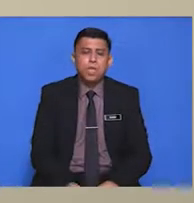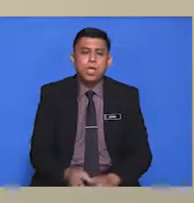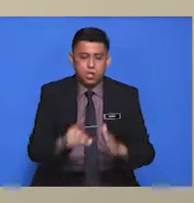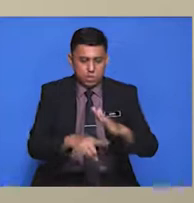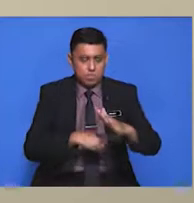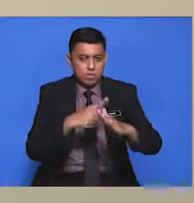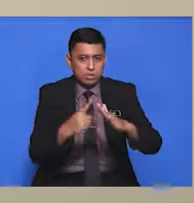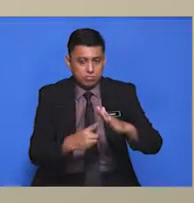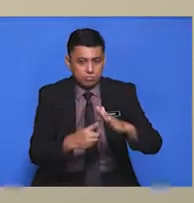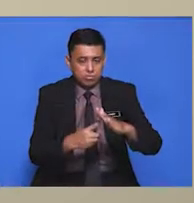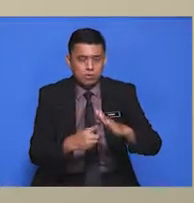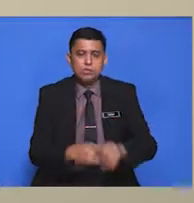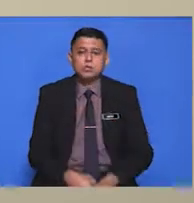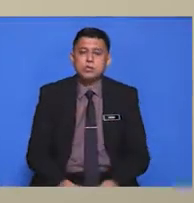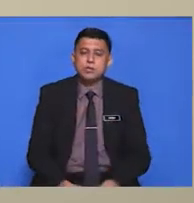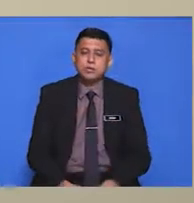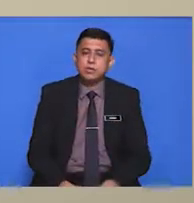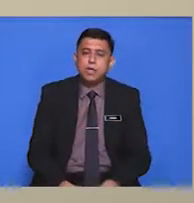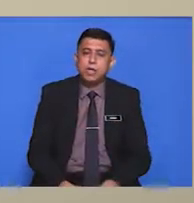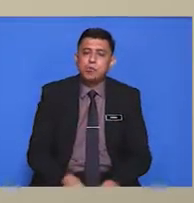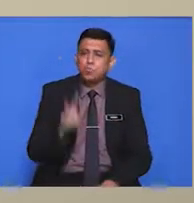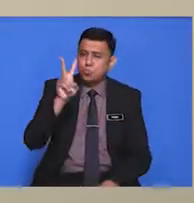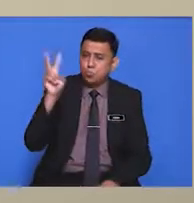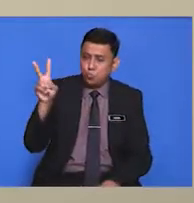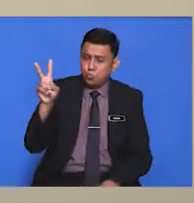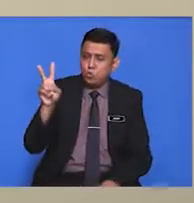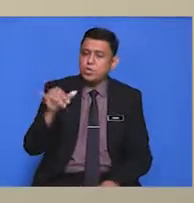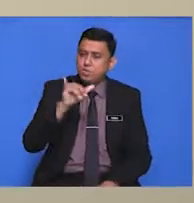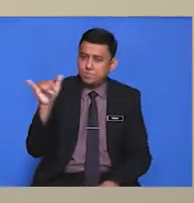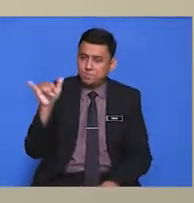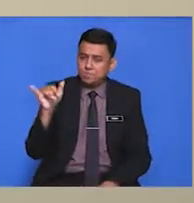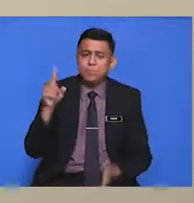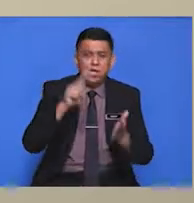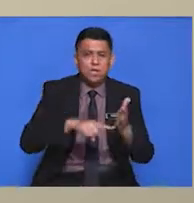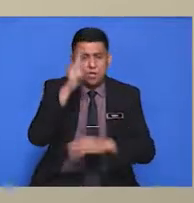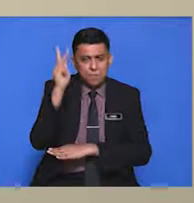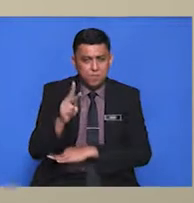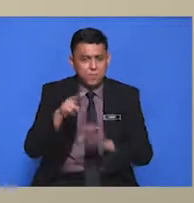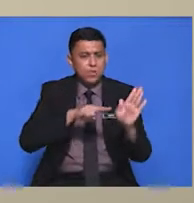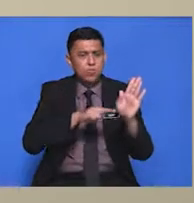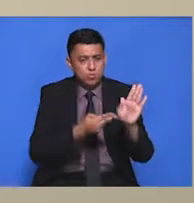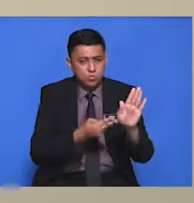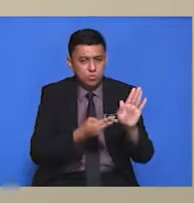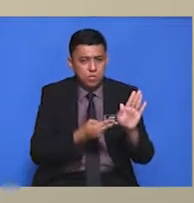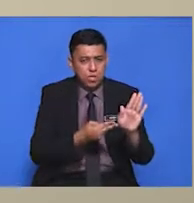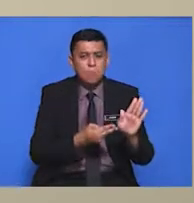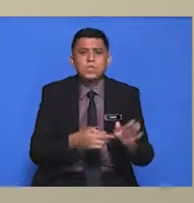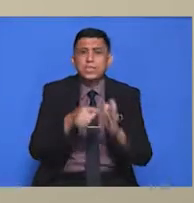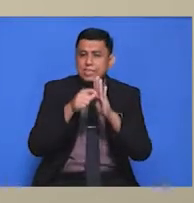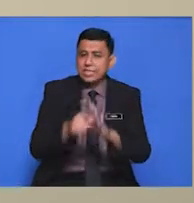Berdasarkan kedua-dua peribahasa tersebut, bolehkah murid-murid nyatakan apakah unsur yang ingin cikgu